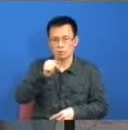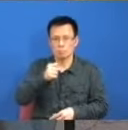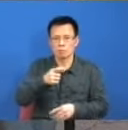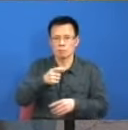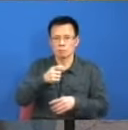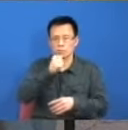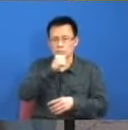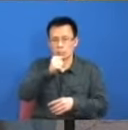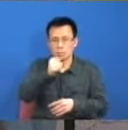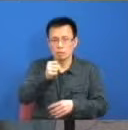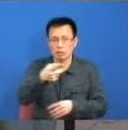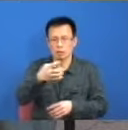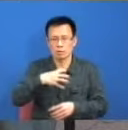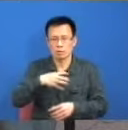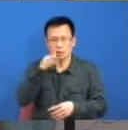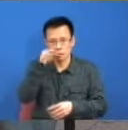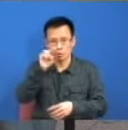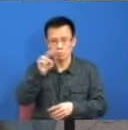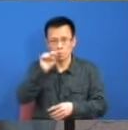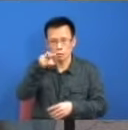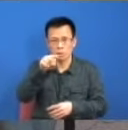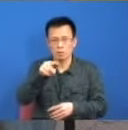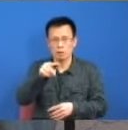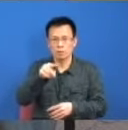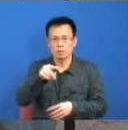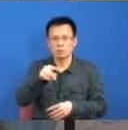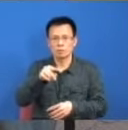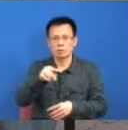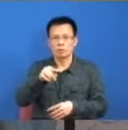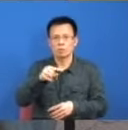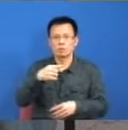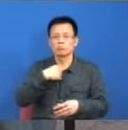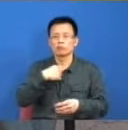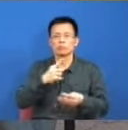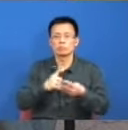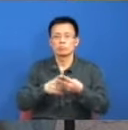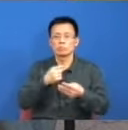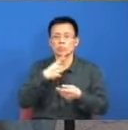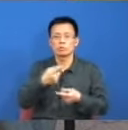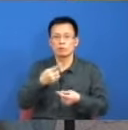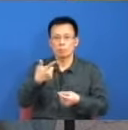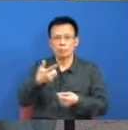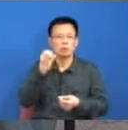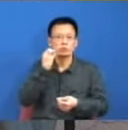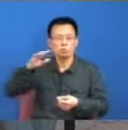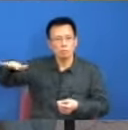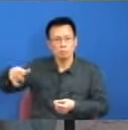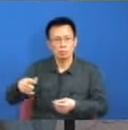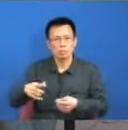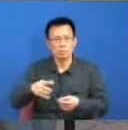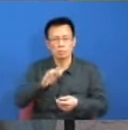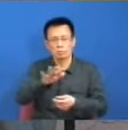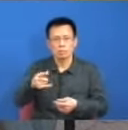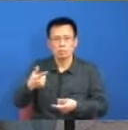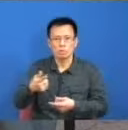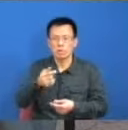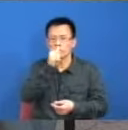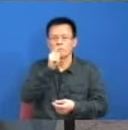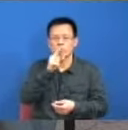體咧，佢哋點睇呢件事呢、 其實最主要佢哋都是關心翻嗰個八歲小朋友的情況，同埋個家長嗰個處理